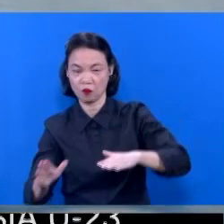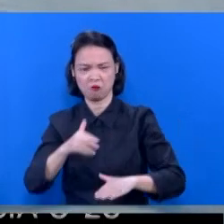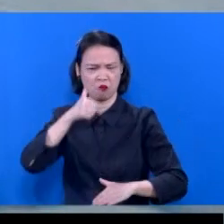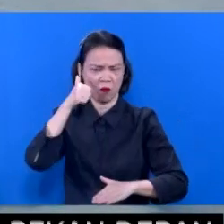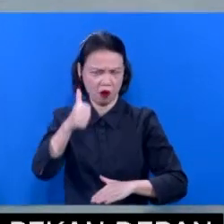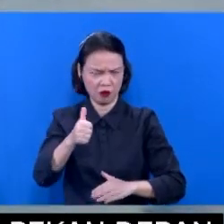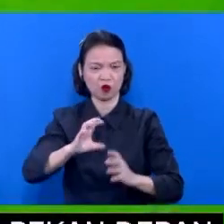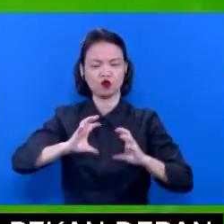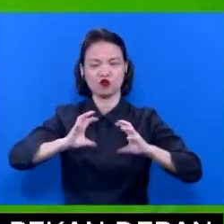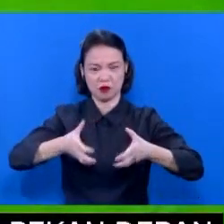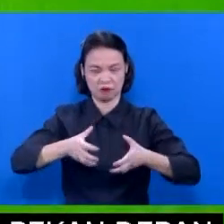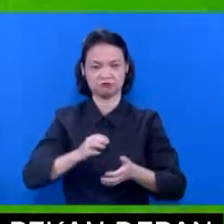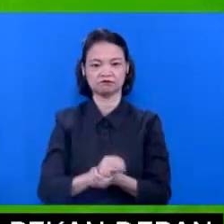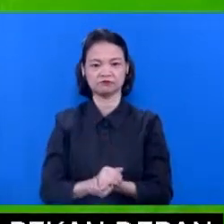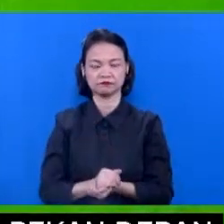dunia.